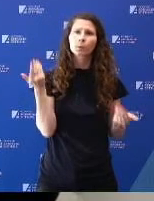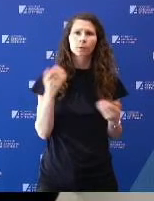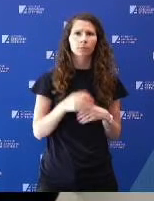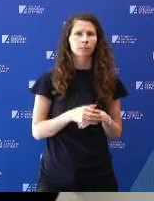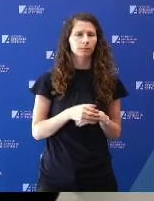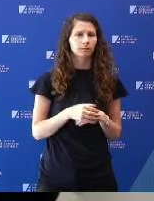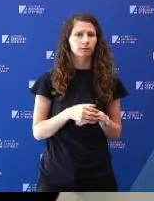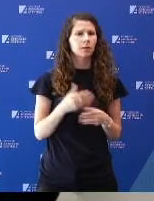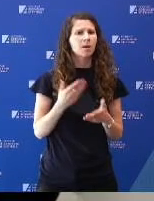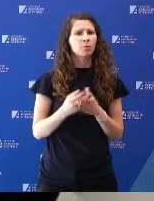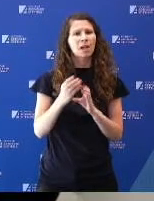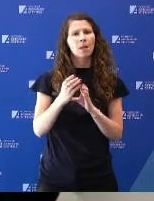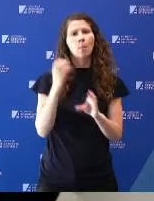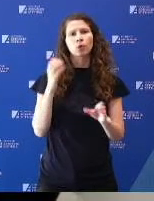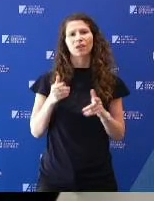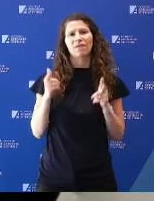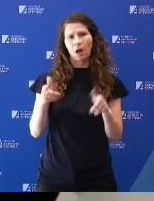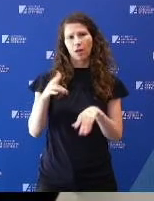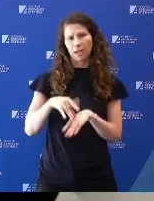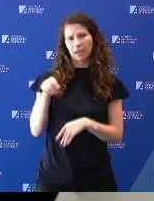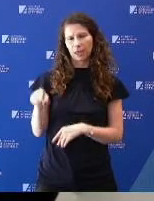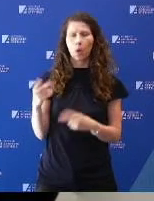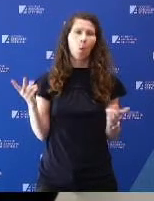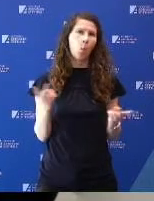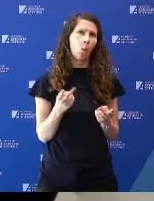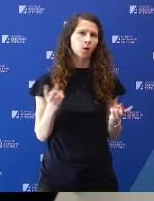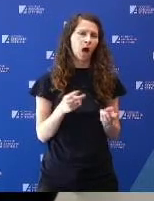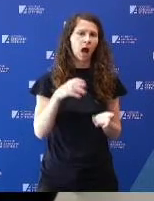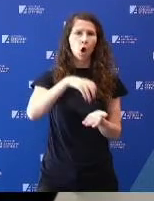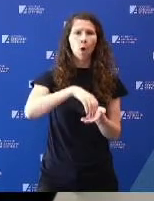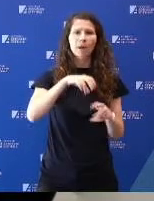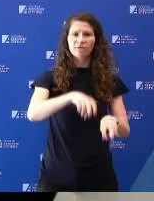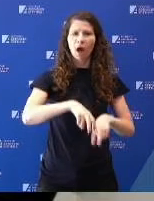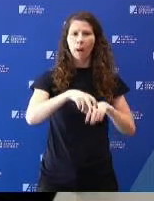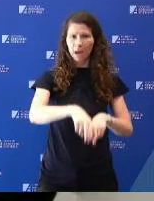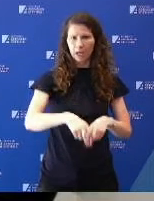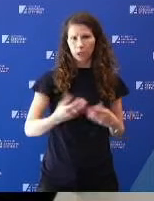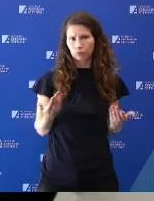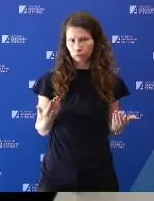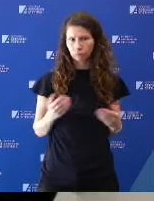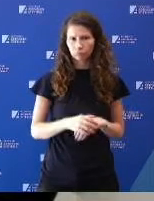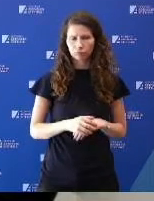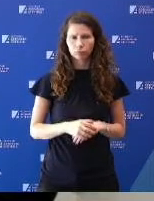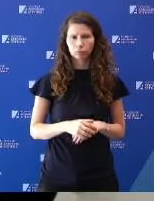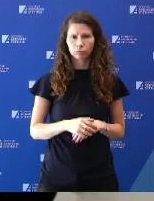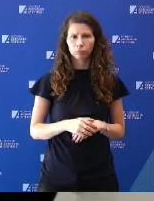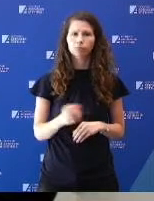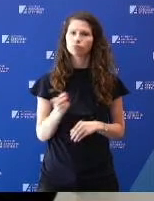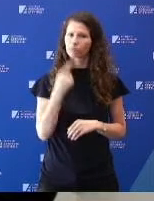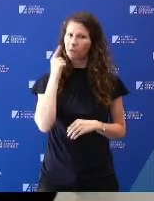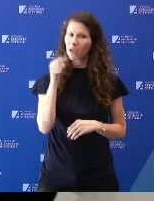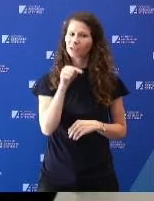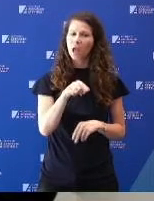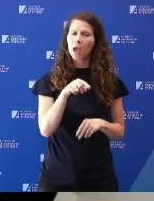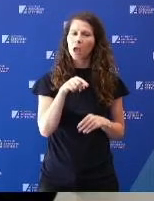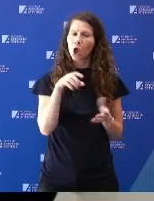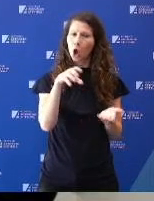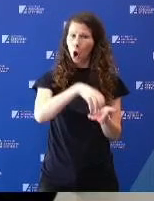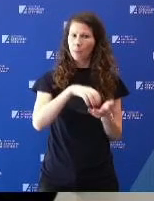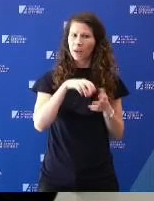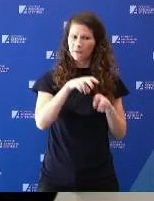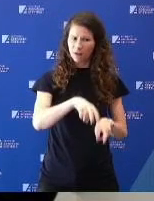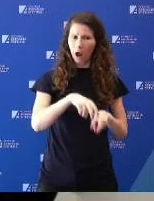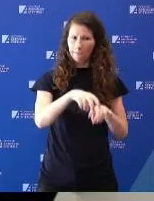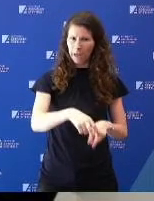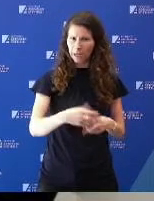zu den BusfahrerInnen oder zum Urban Farming. Wir wissen, dass dieses Urban Farming